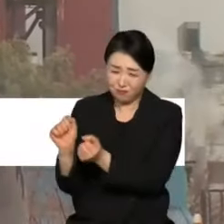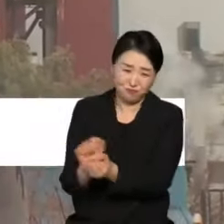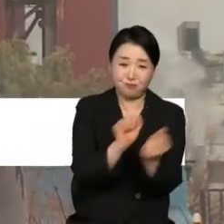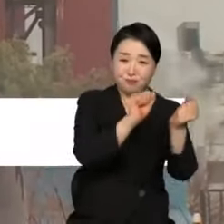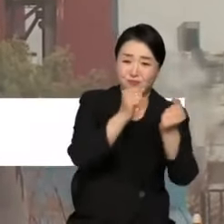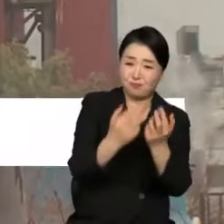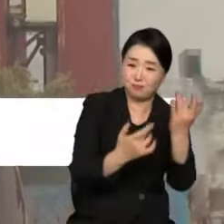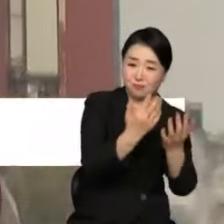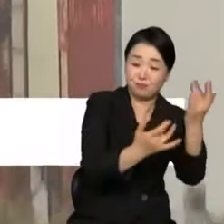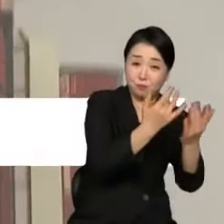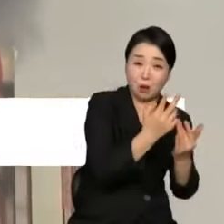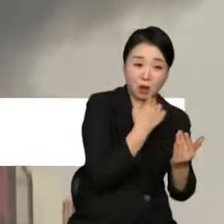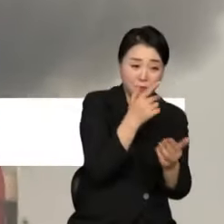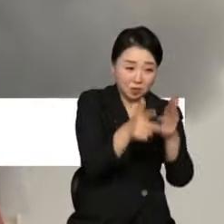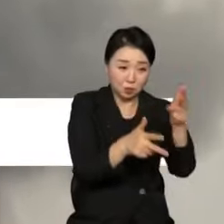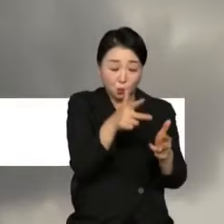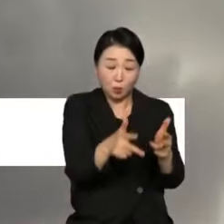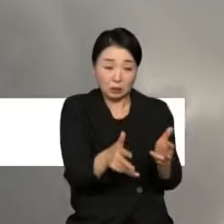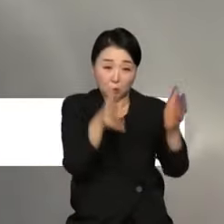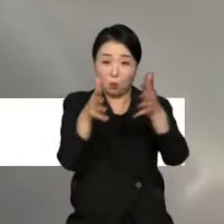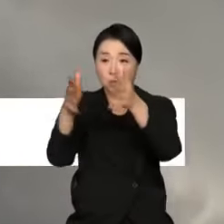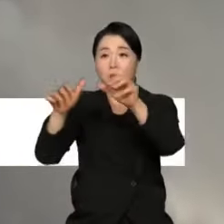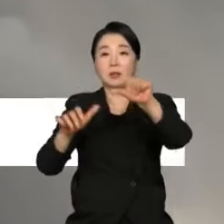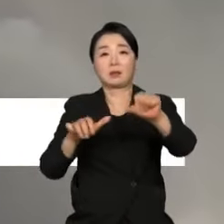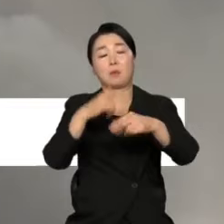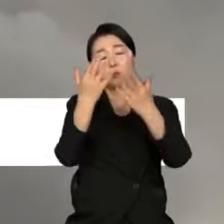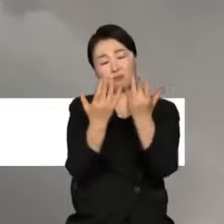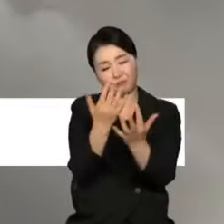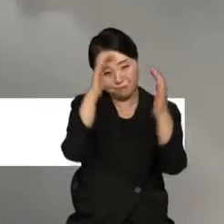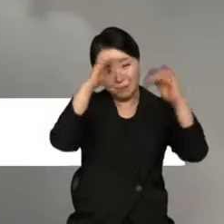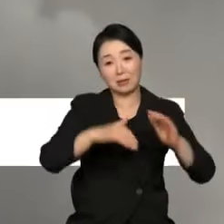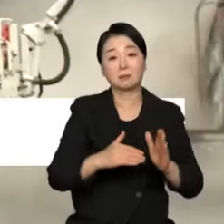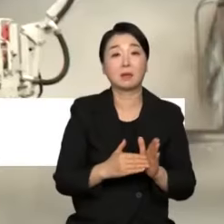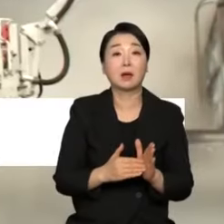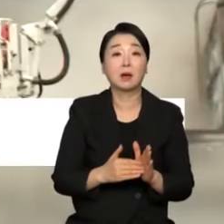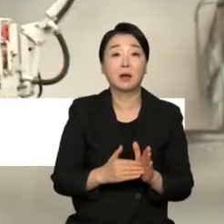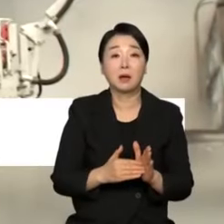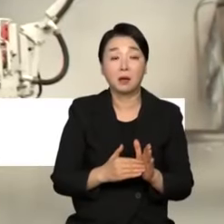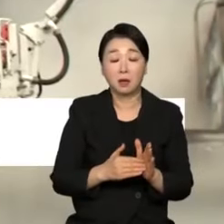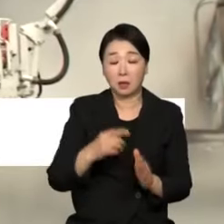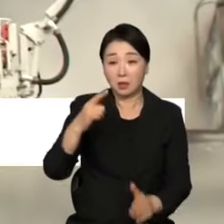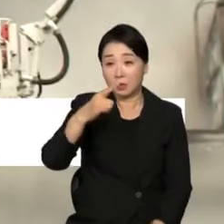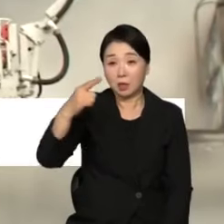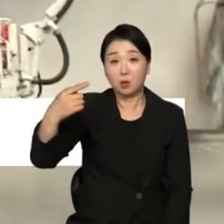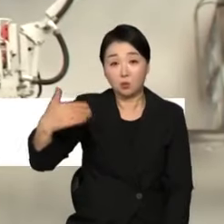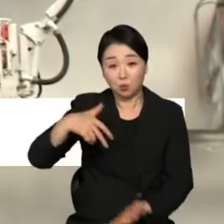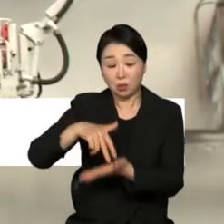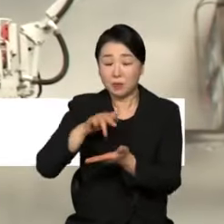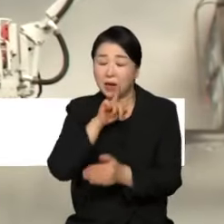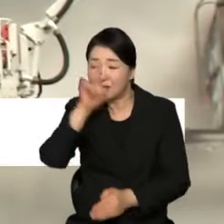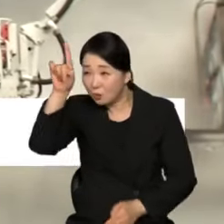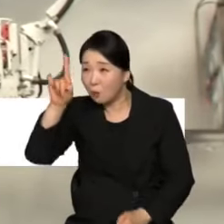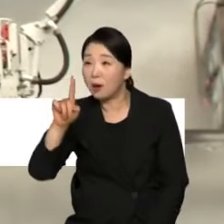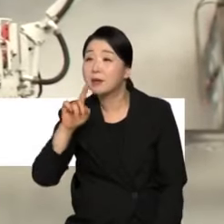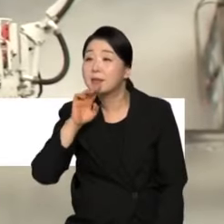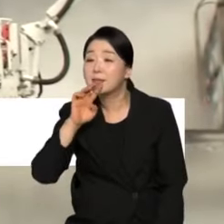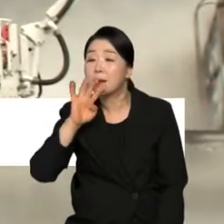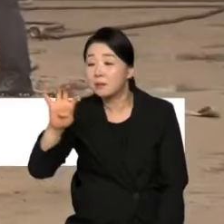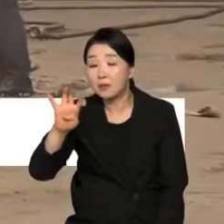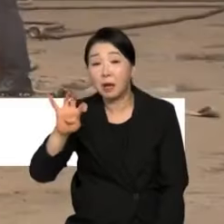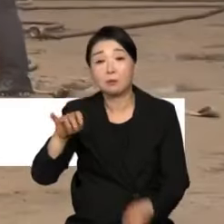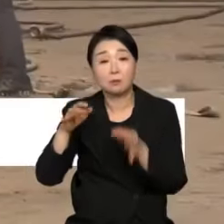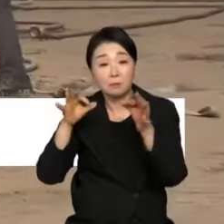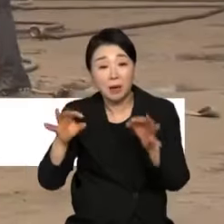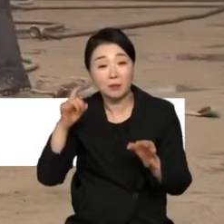번지면서 플라스틱 제조 공장 등 5개 동이 타버렸습니다. 소방당국은 신고를 받은 지 약 34분 만에 관할